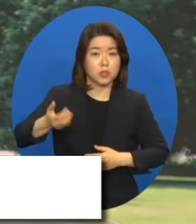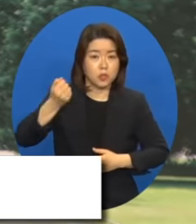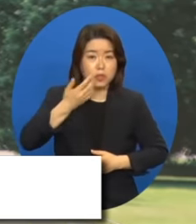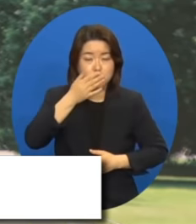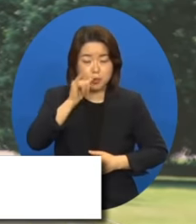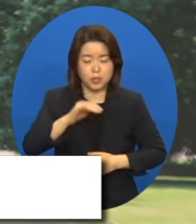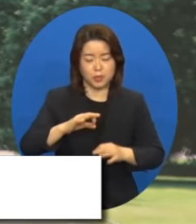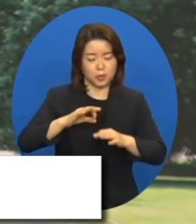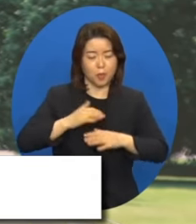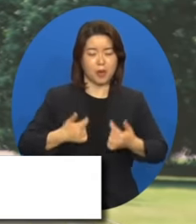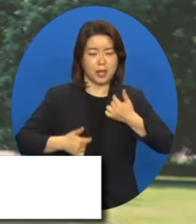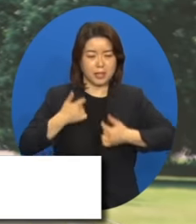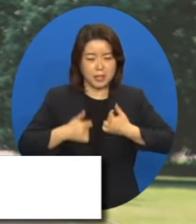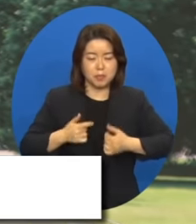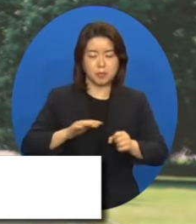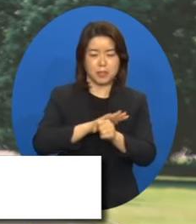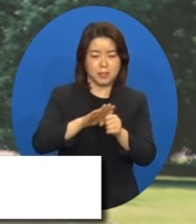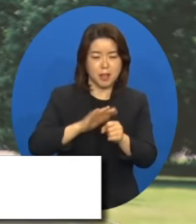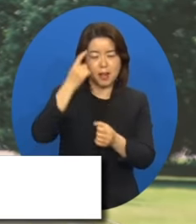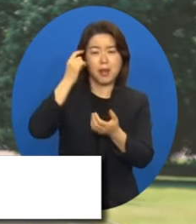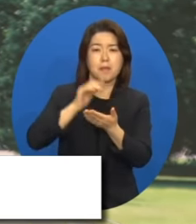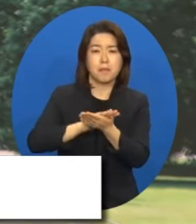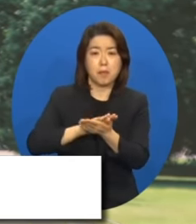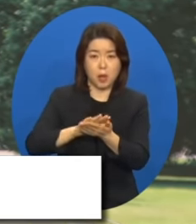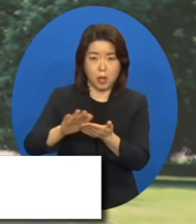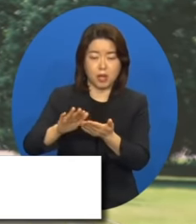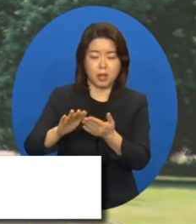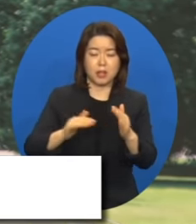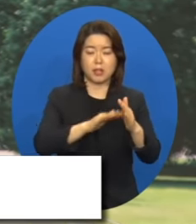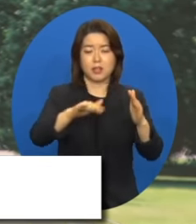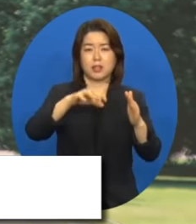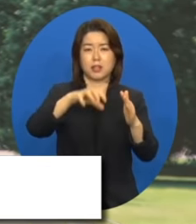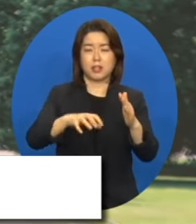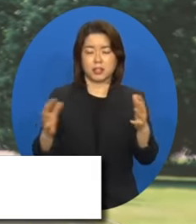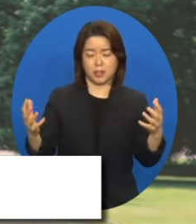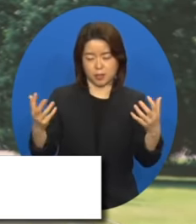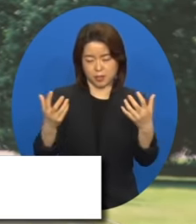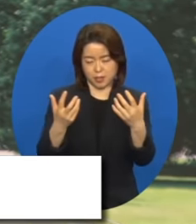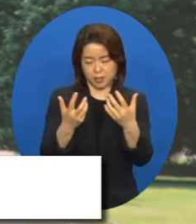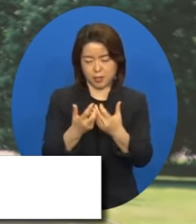놀라운 기쁨과 사랑과 평화가 가정을 사로잡는 것입니다.